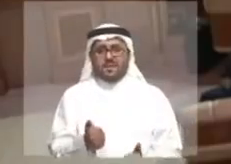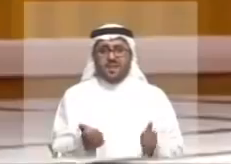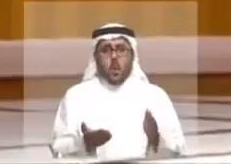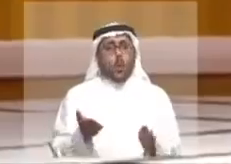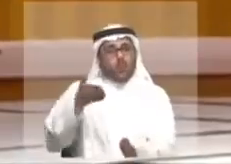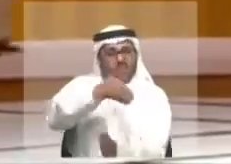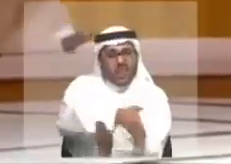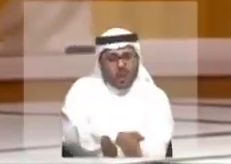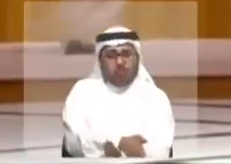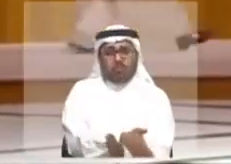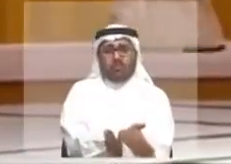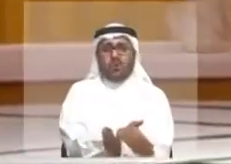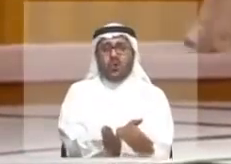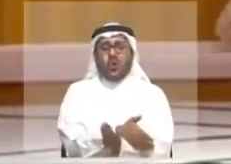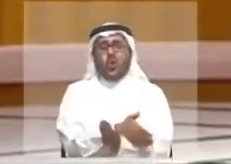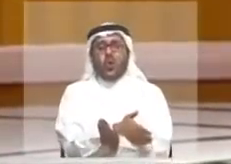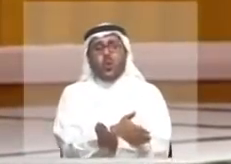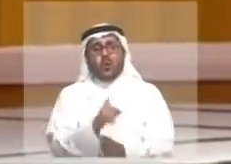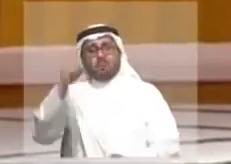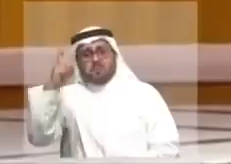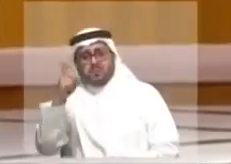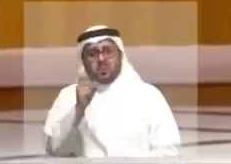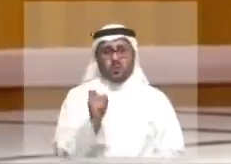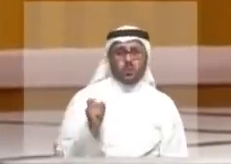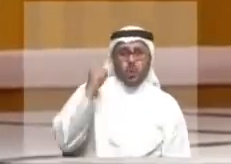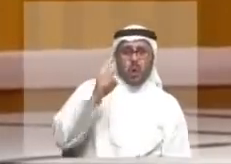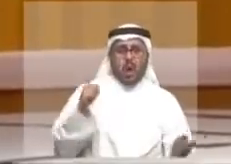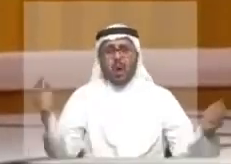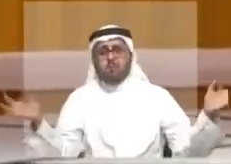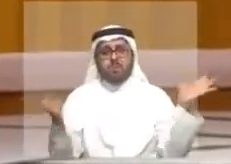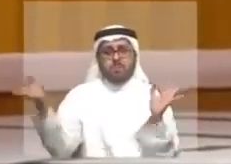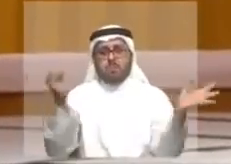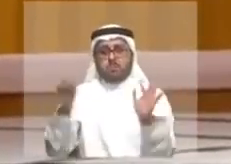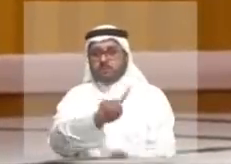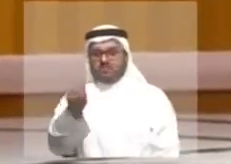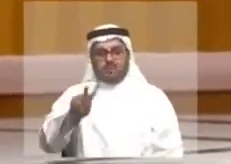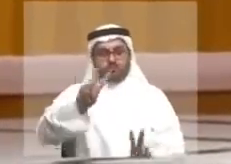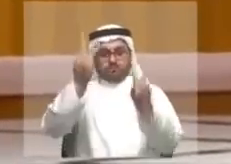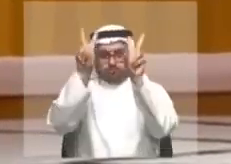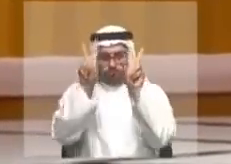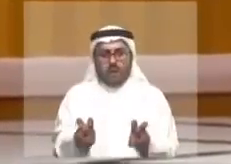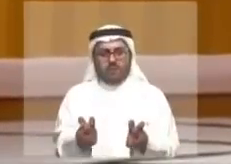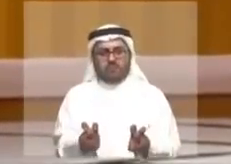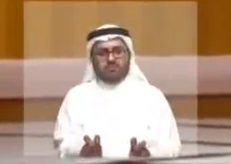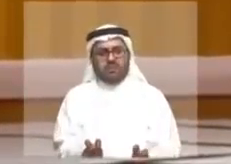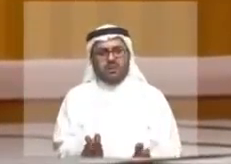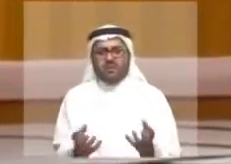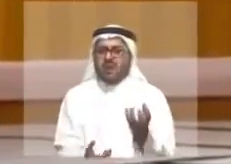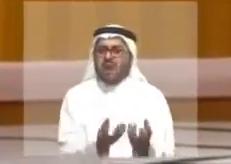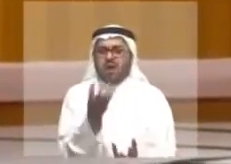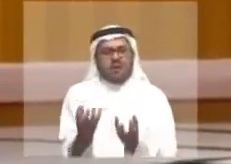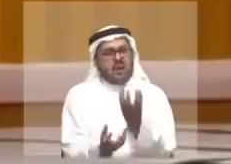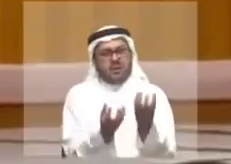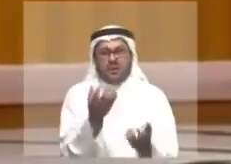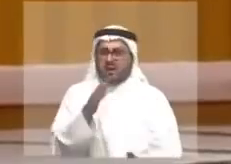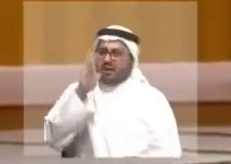التطرف والطائفية ينتج صراعات داخلية اكتوت بنارها